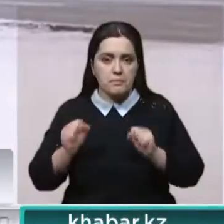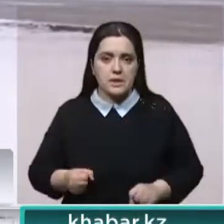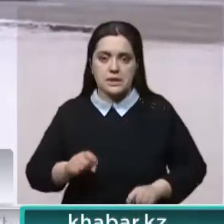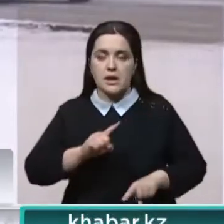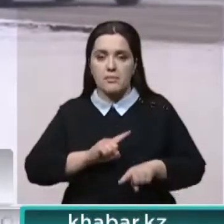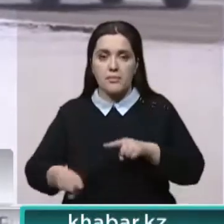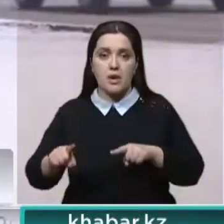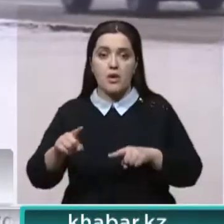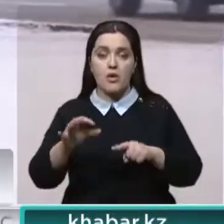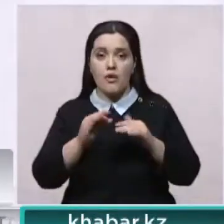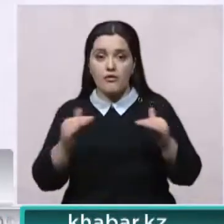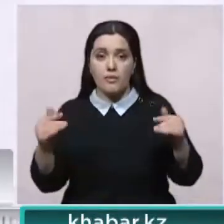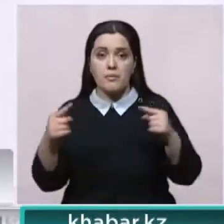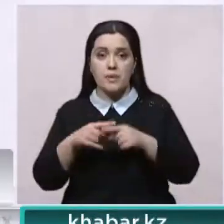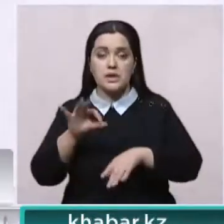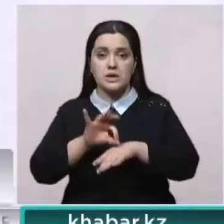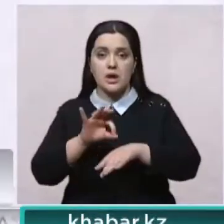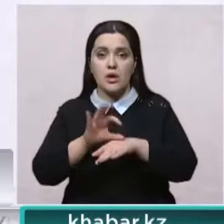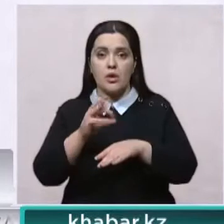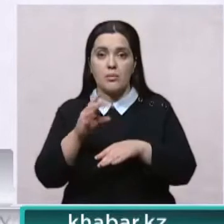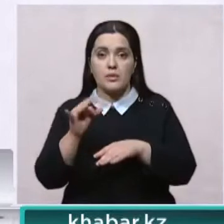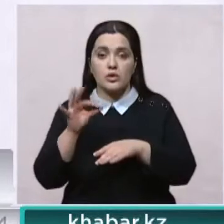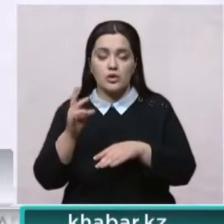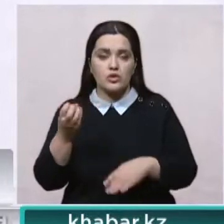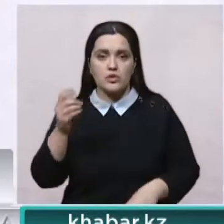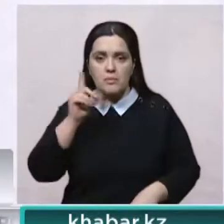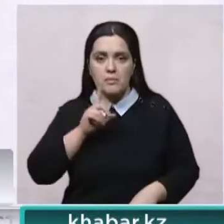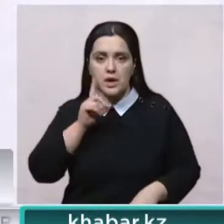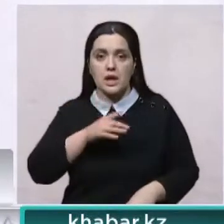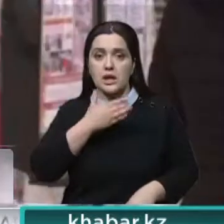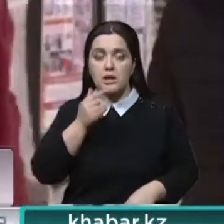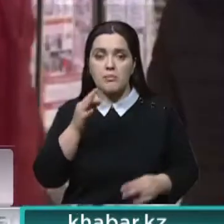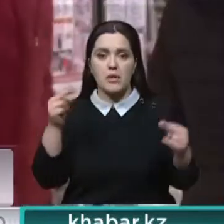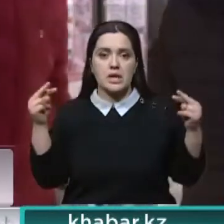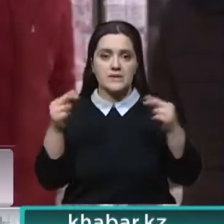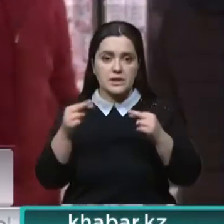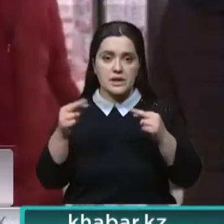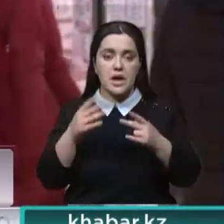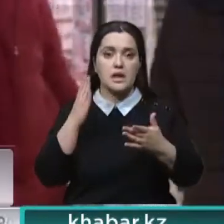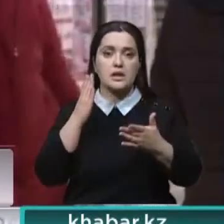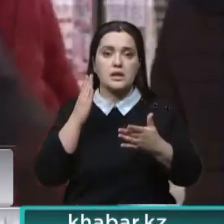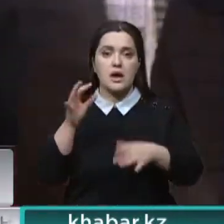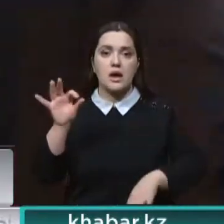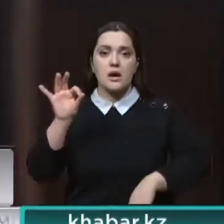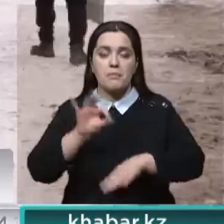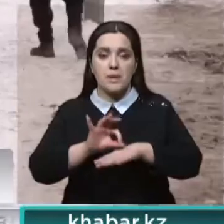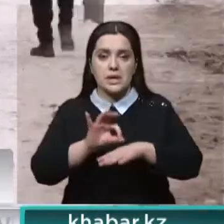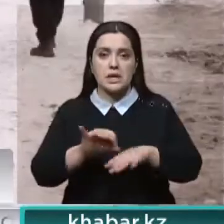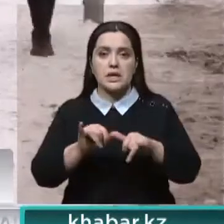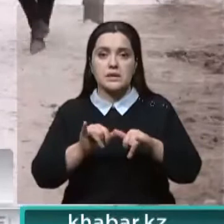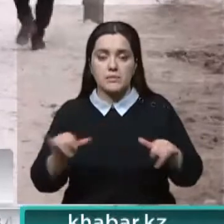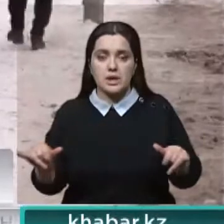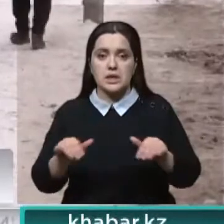довольно быстро, хотя официально подтвержденных заболевших штаммом омикрон в регионе еще нет. По сведениям медиков, в последнее время